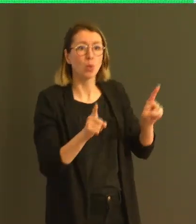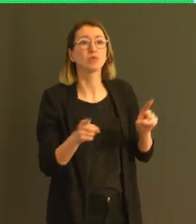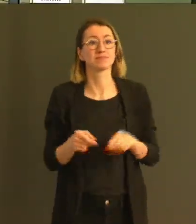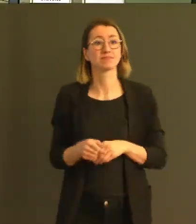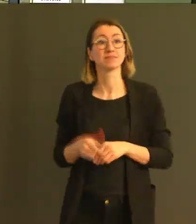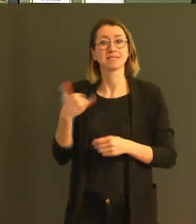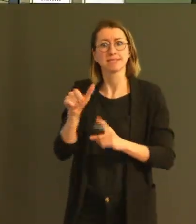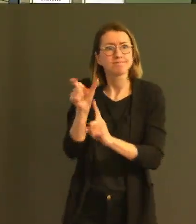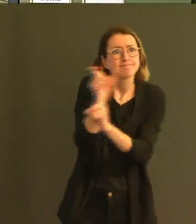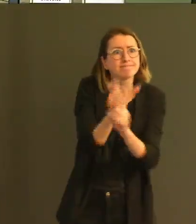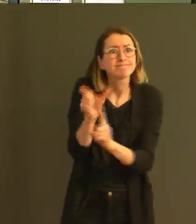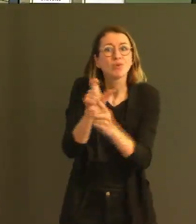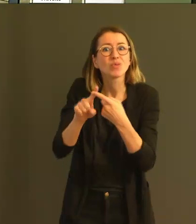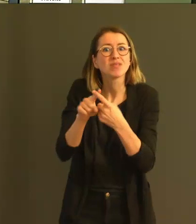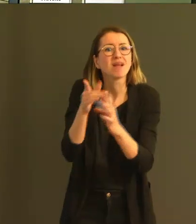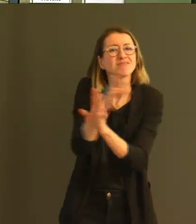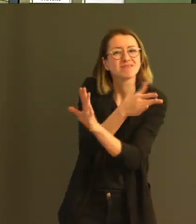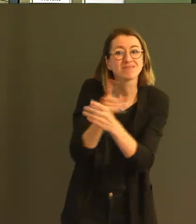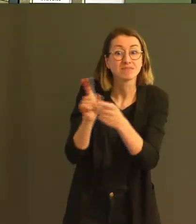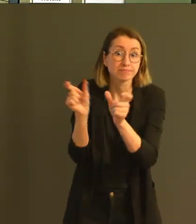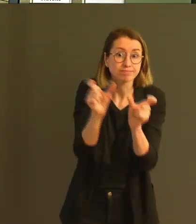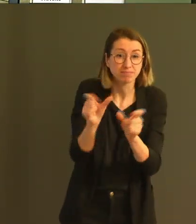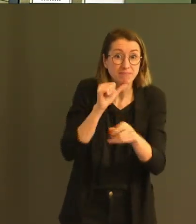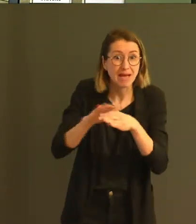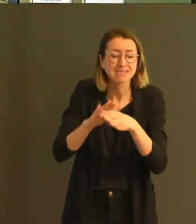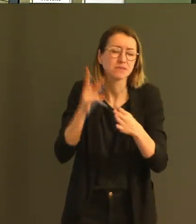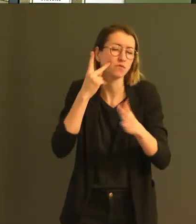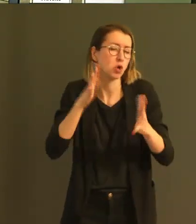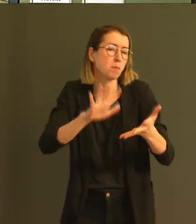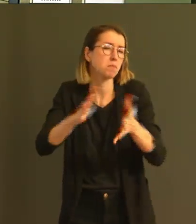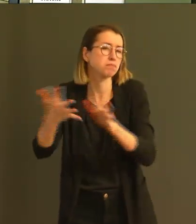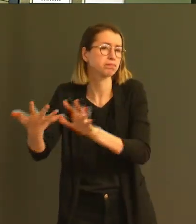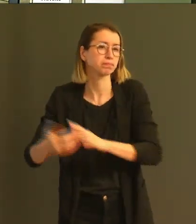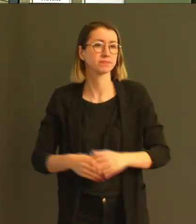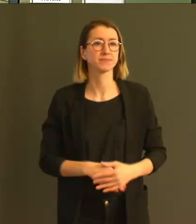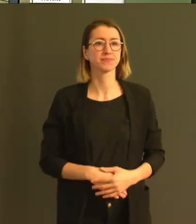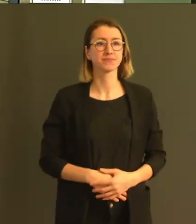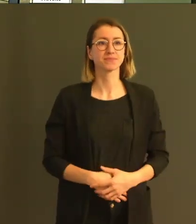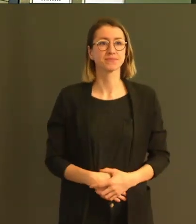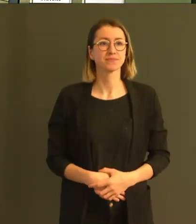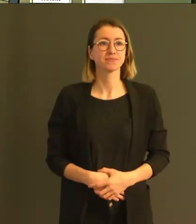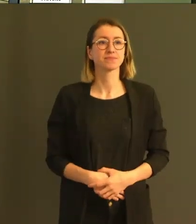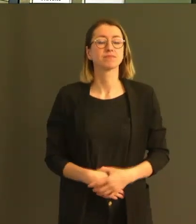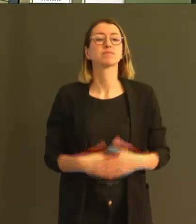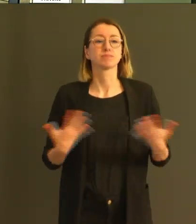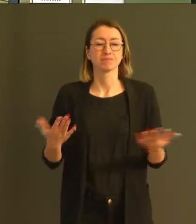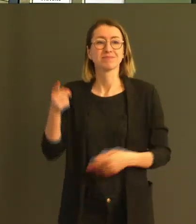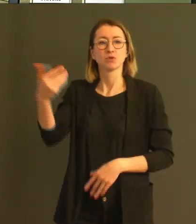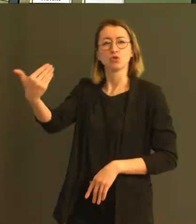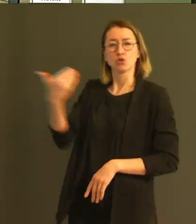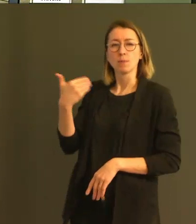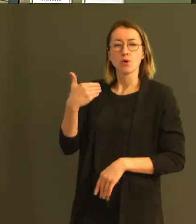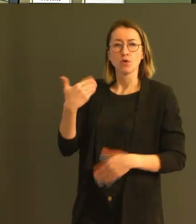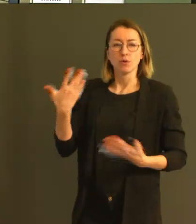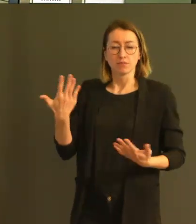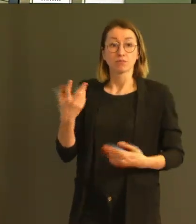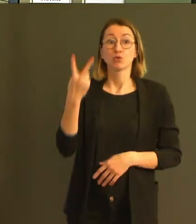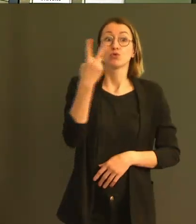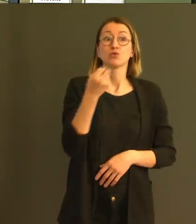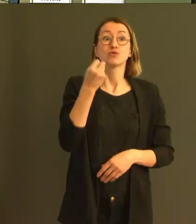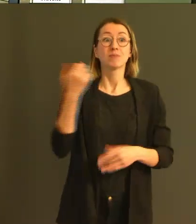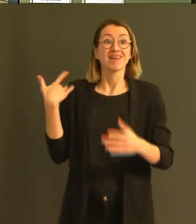nous sommes deux semaines après la fête des mères et la réouverture des commerces pouvons-nous déjà tirer des conclusions sur base des chiffres actuels